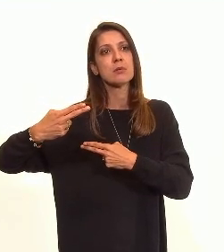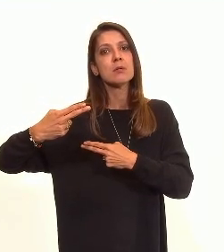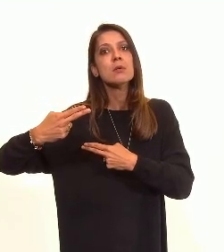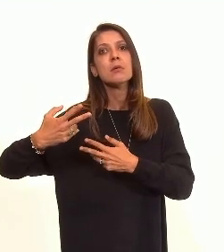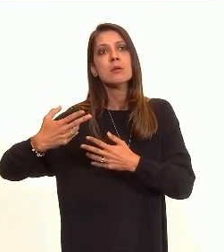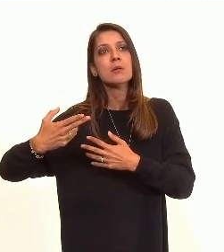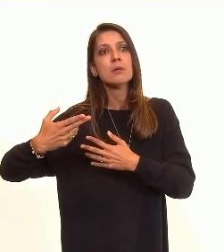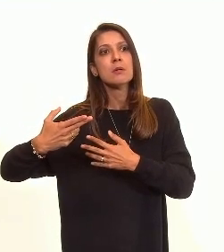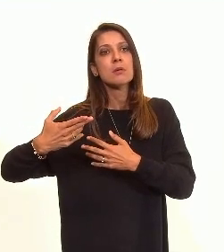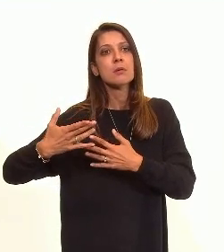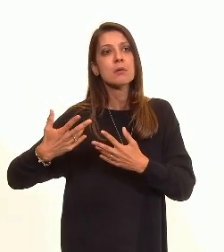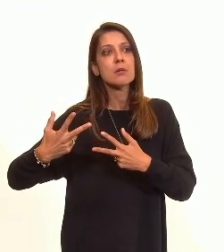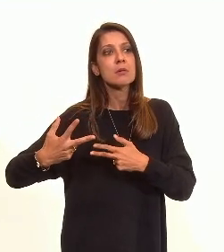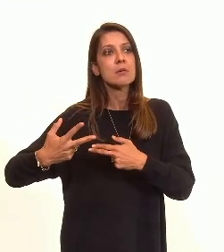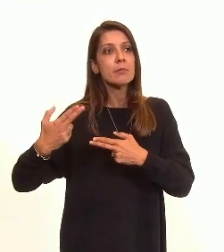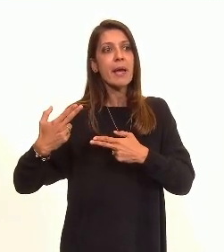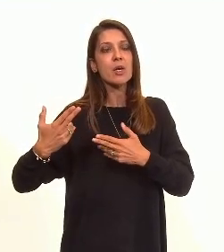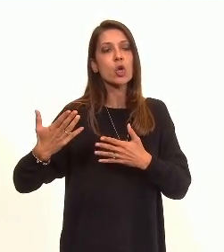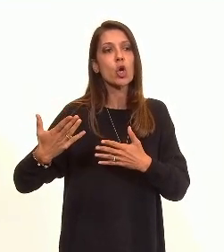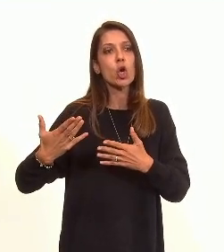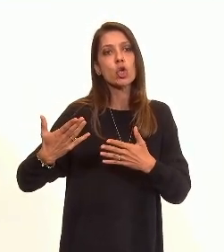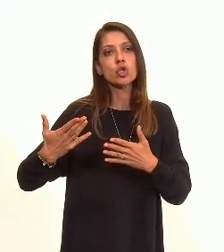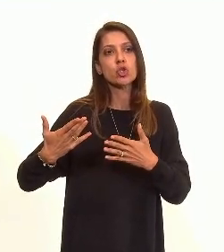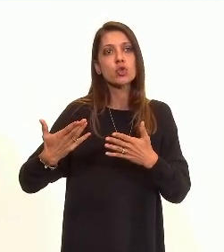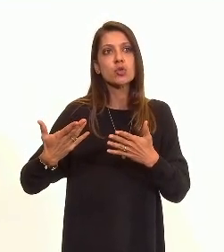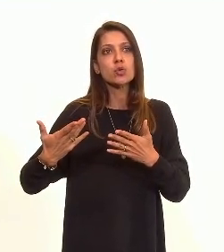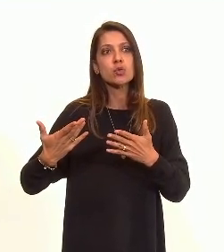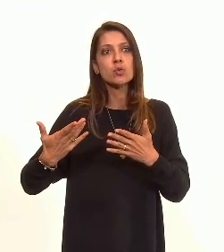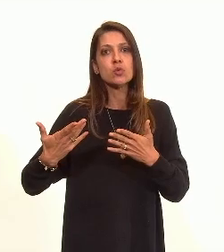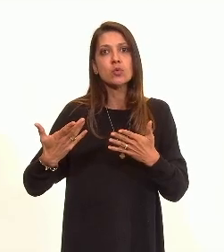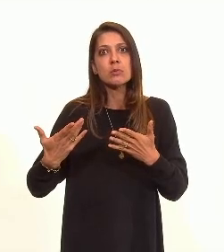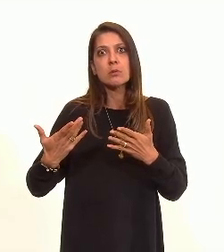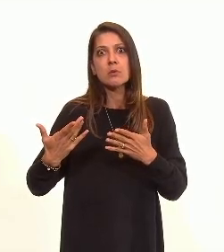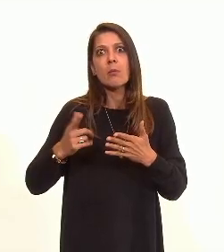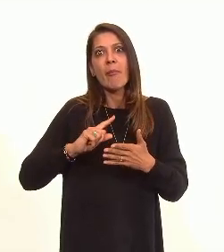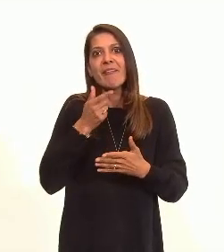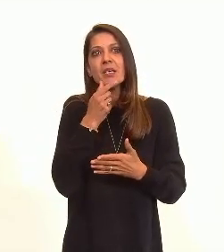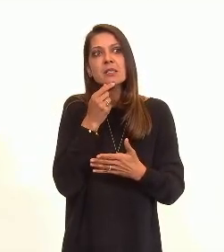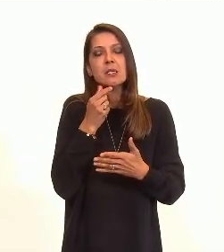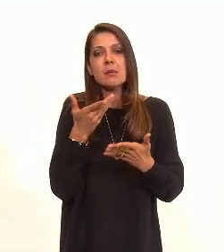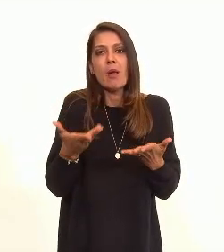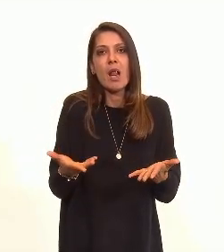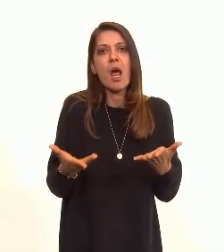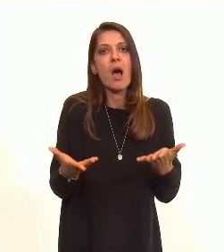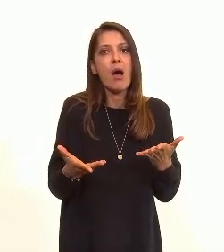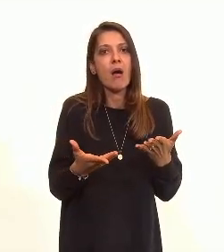colloques. Et cela, on y trouve beaucoup